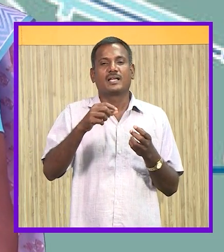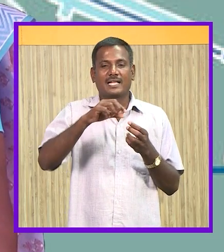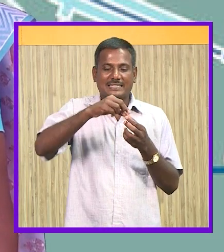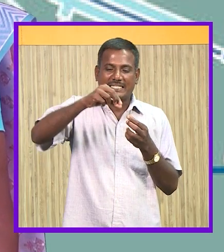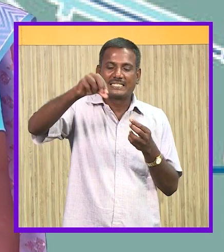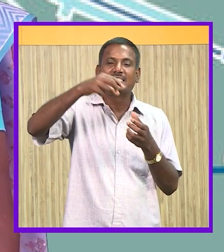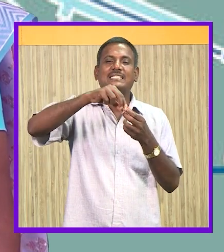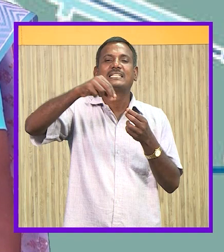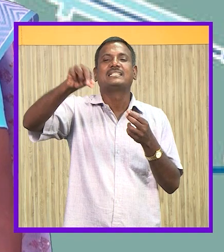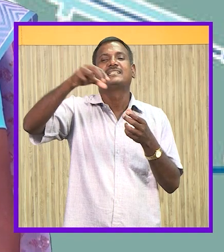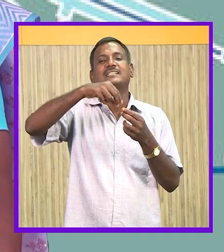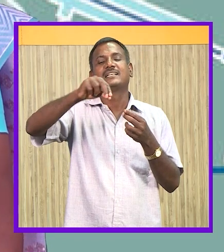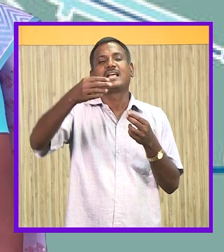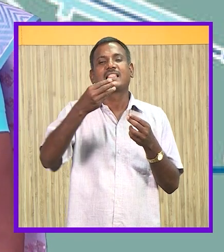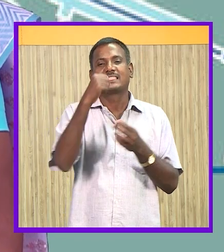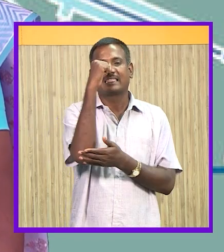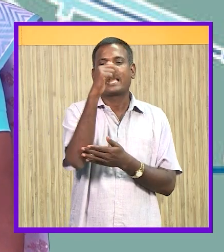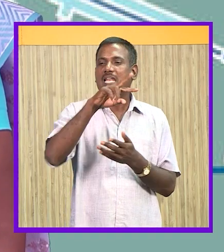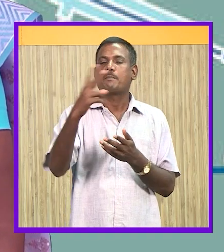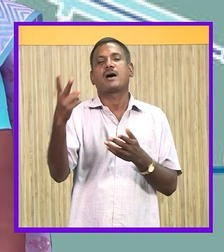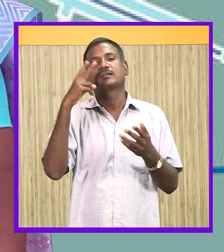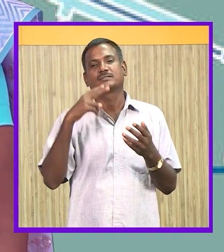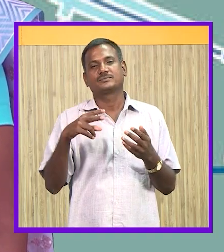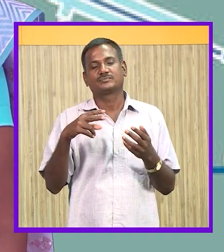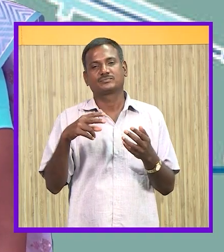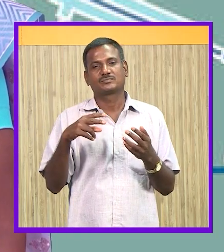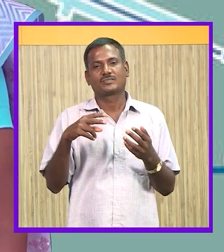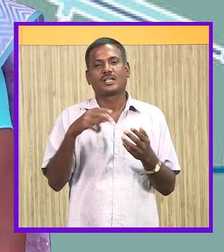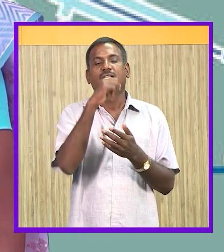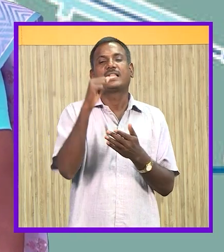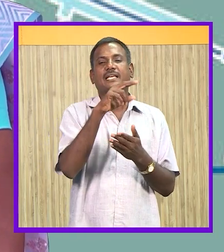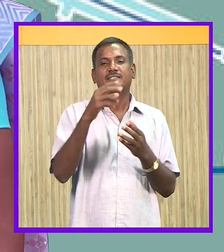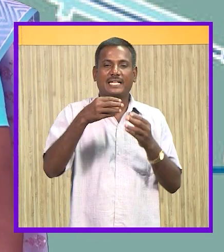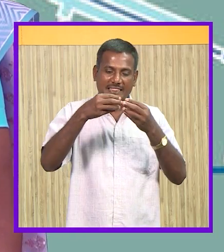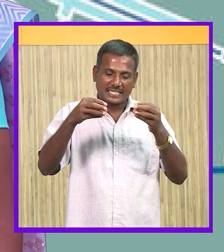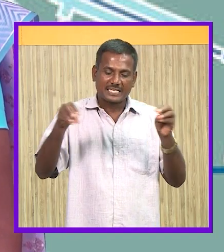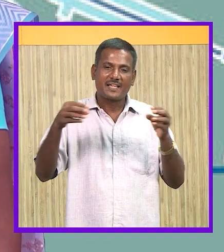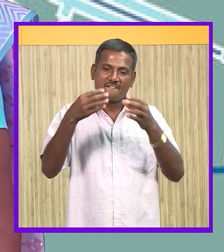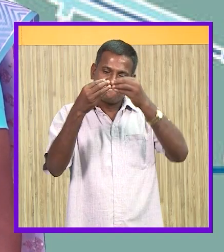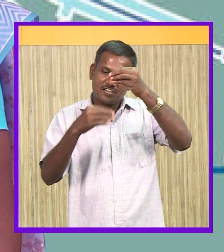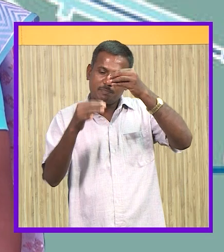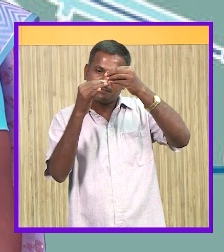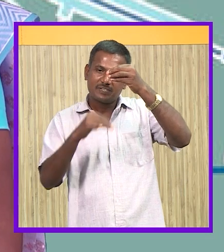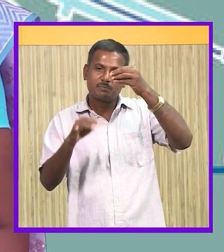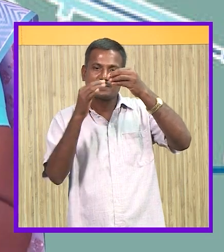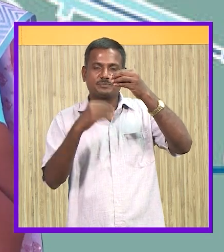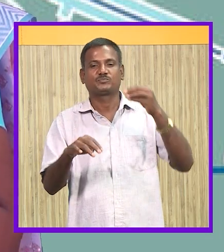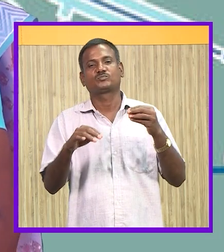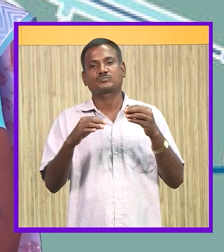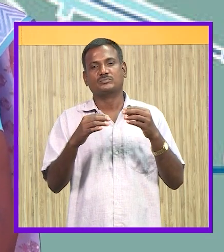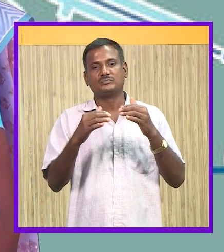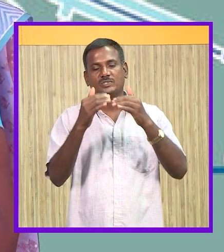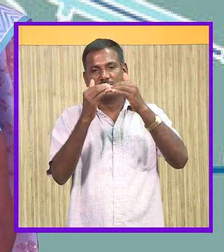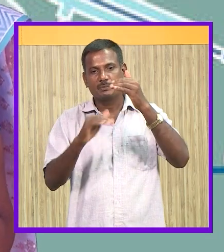திரிய ஆரம்பிக்கும், அதாவது தயிராக மாற ட்ரை பண்ணும். அந்த திரிதல், அதாவது வீழ்படிவு உருவாதல்,